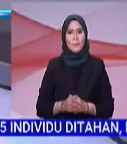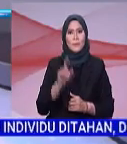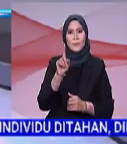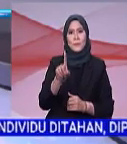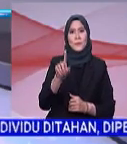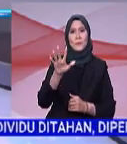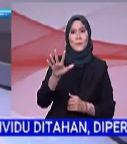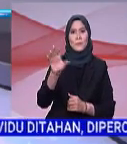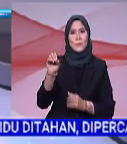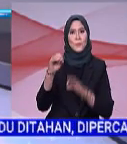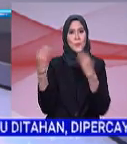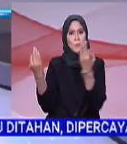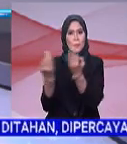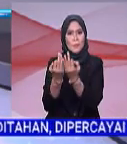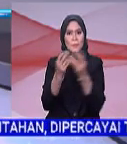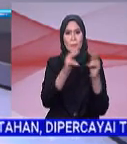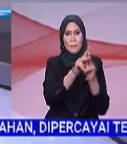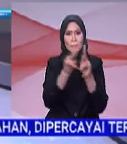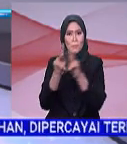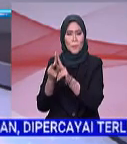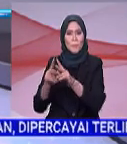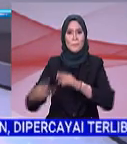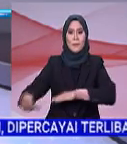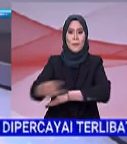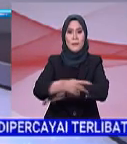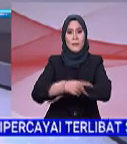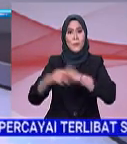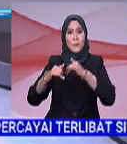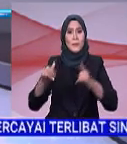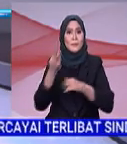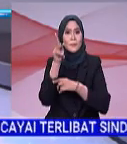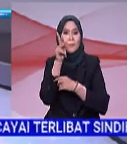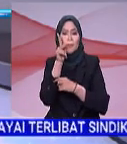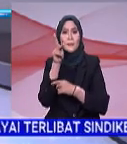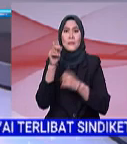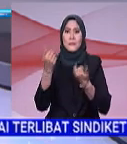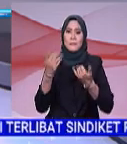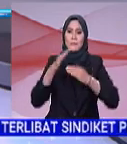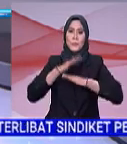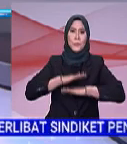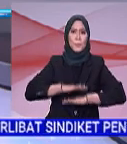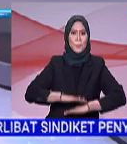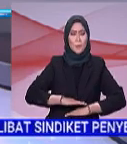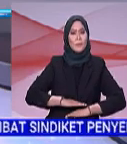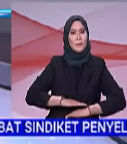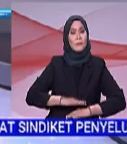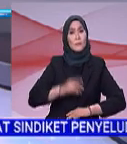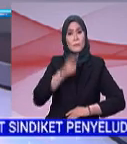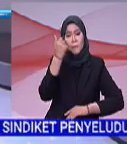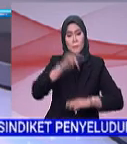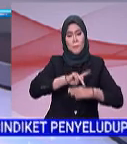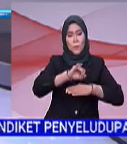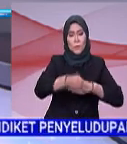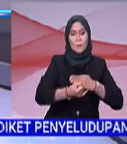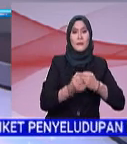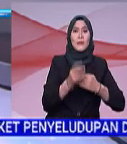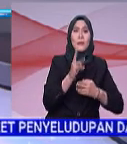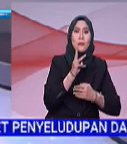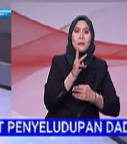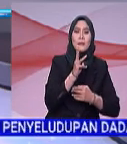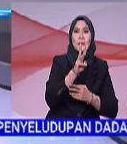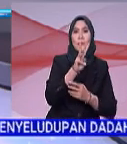250 buah keluarga di kampung Padang duren tentang Kedah kini boleh menarik nafas lega apabila Project wakaf air